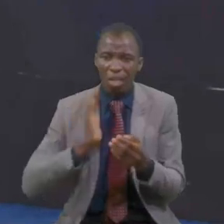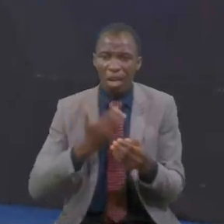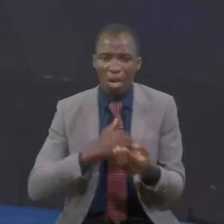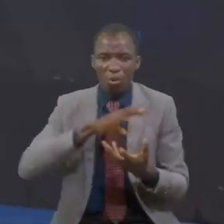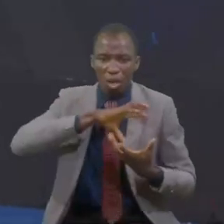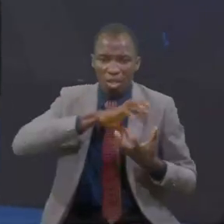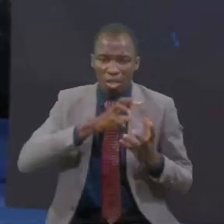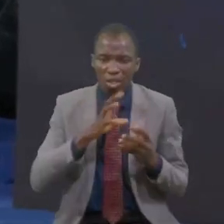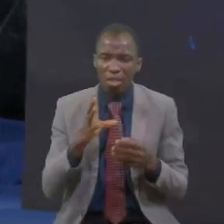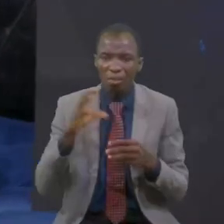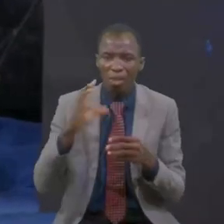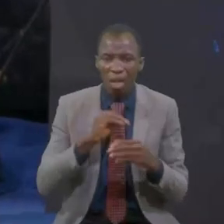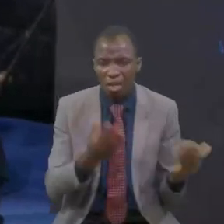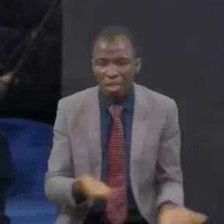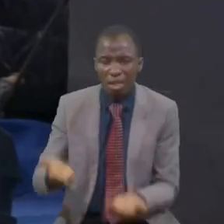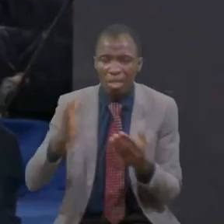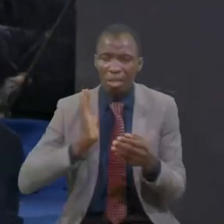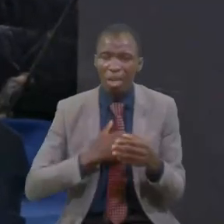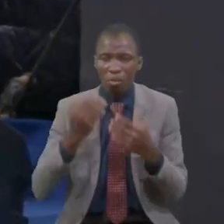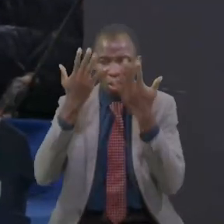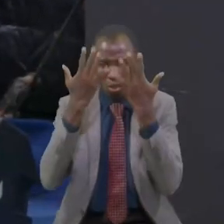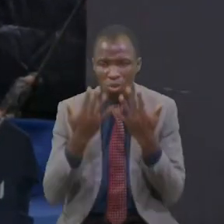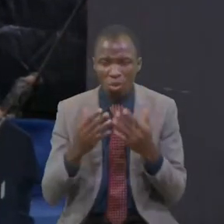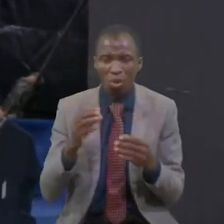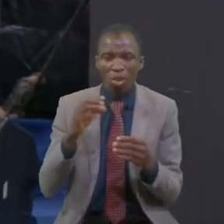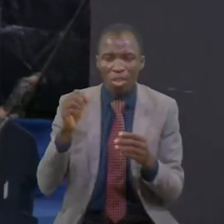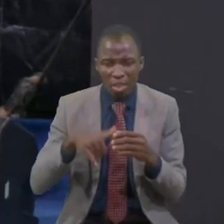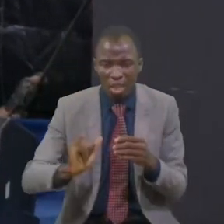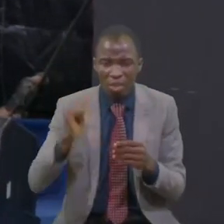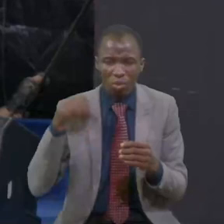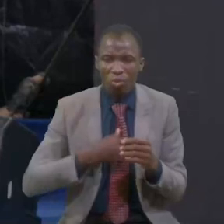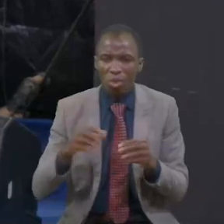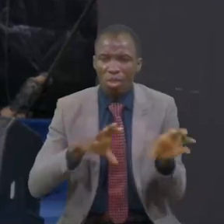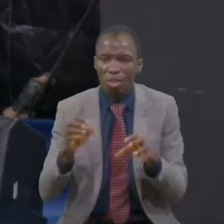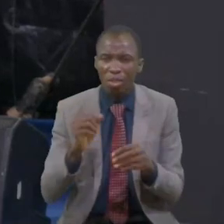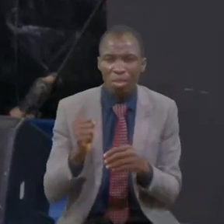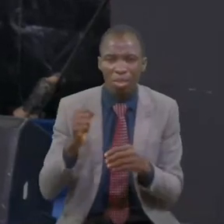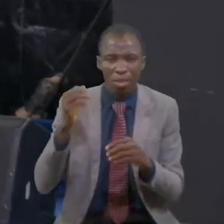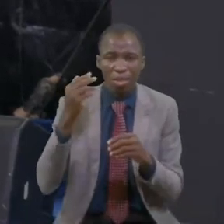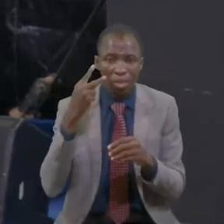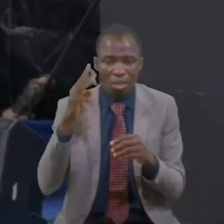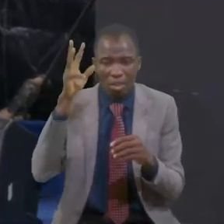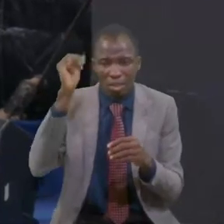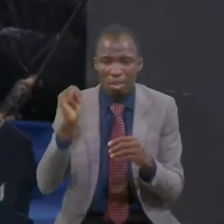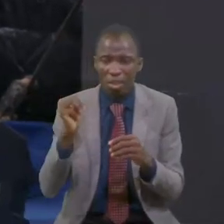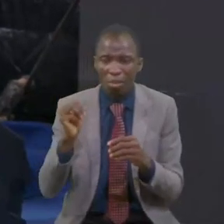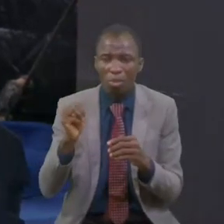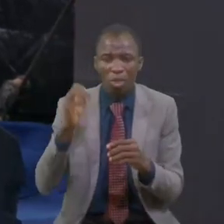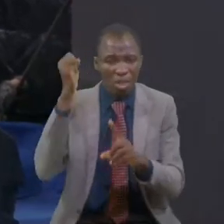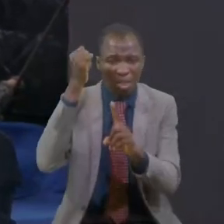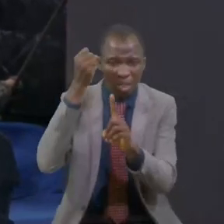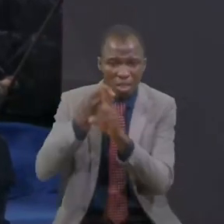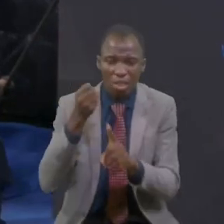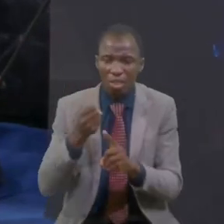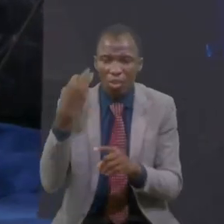c'est de nos douleurs qui s'est chargé et nous l'avons considéré comme puni puni frappé de Dieu